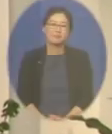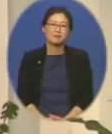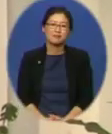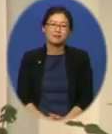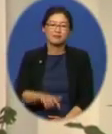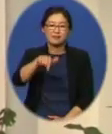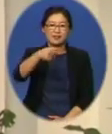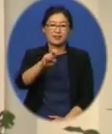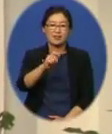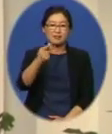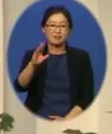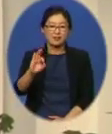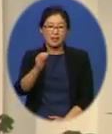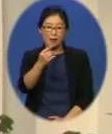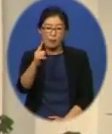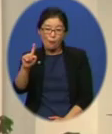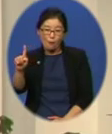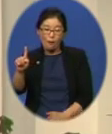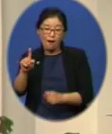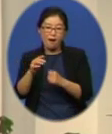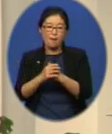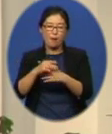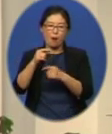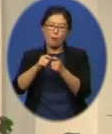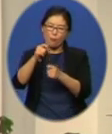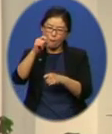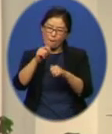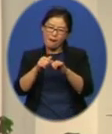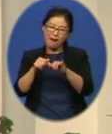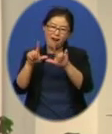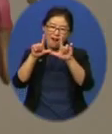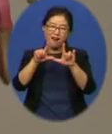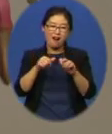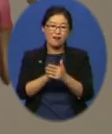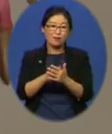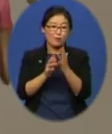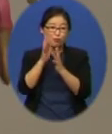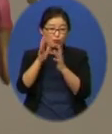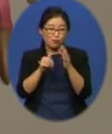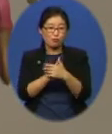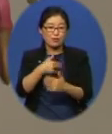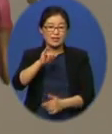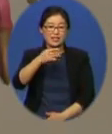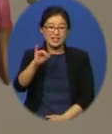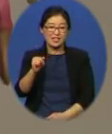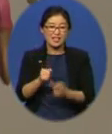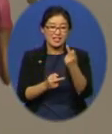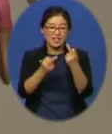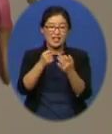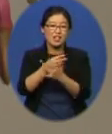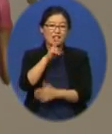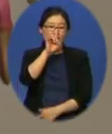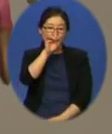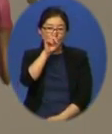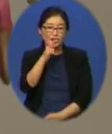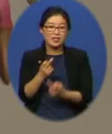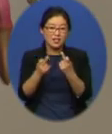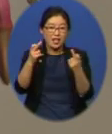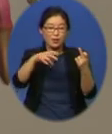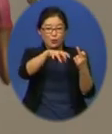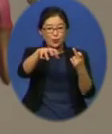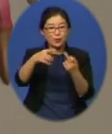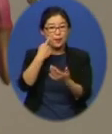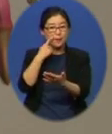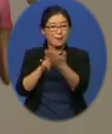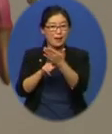금낭화는 양귀비과에 속하는 단연생 풀이며 지리산, 설악산 등지에서 자생지가 발견되었고